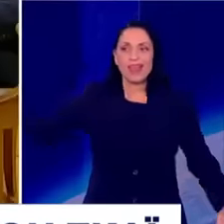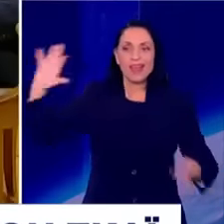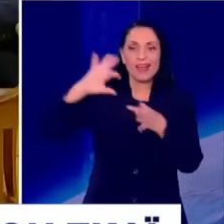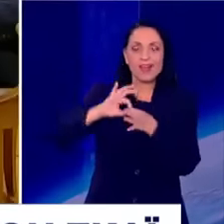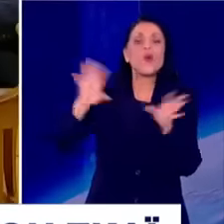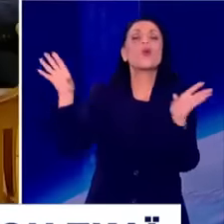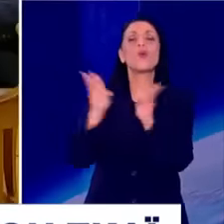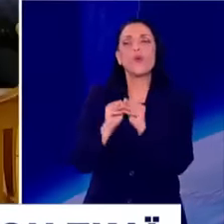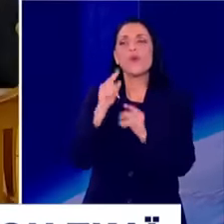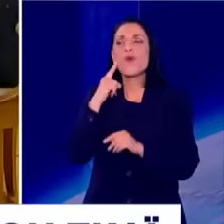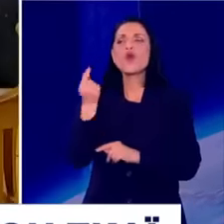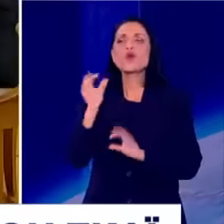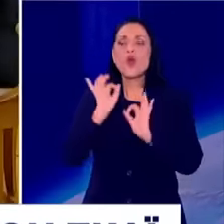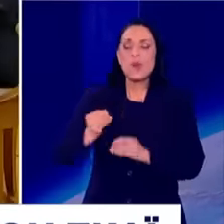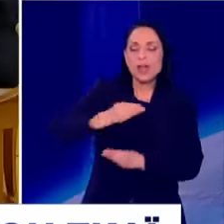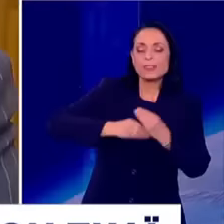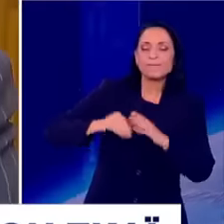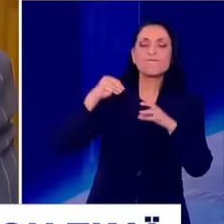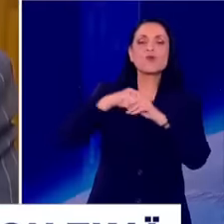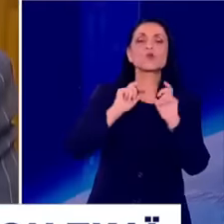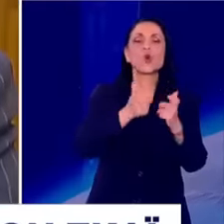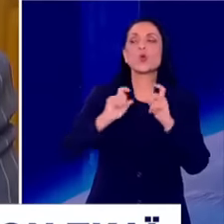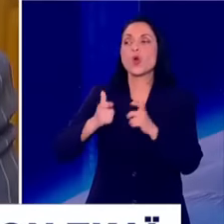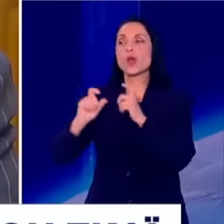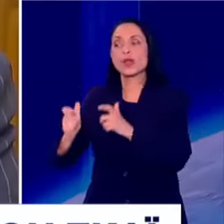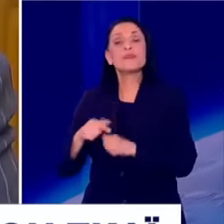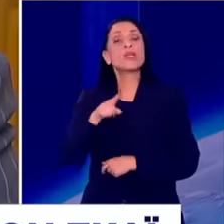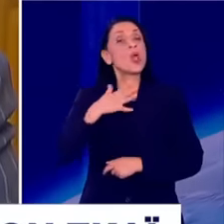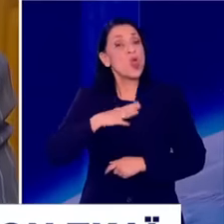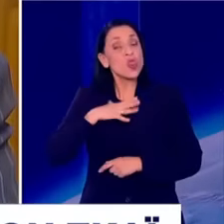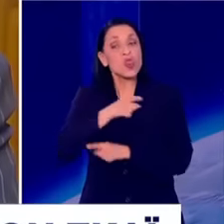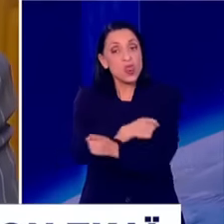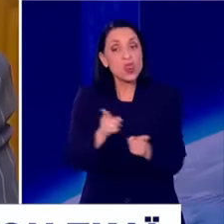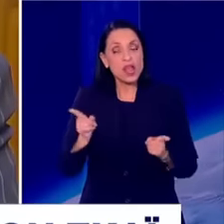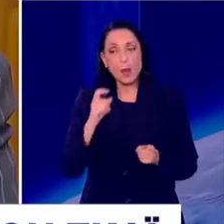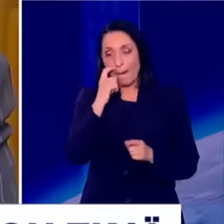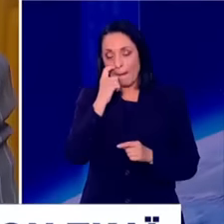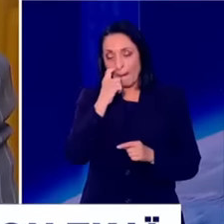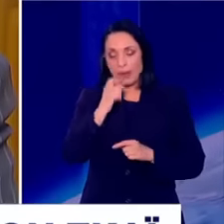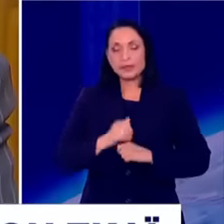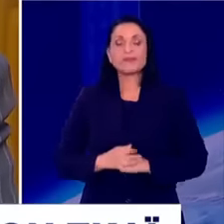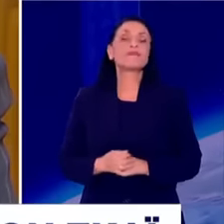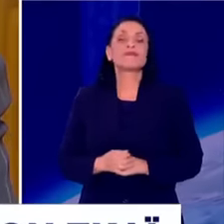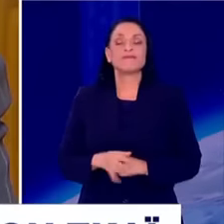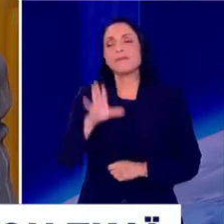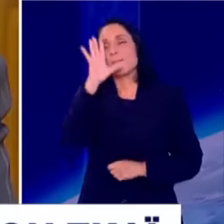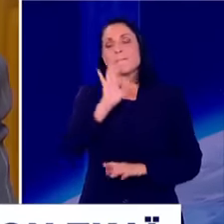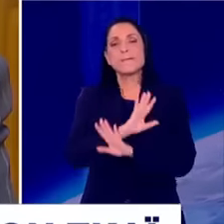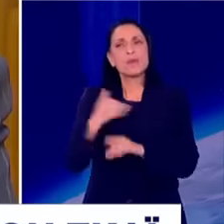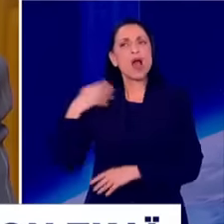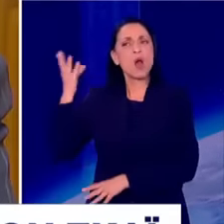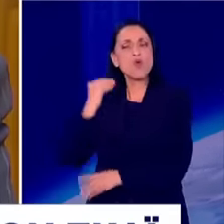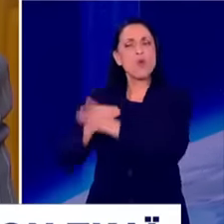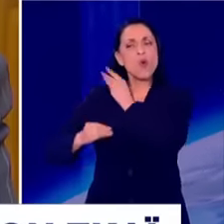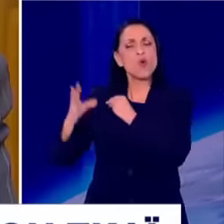τα οικονομικά του κάθε νοικοκυριού. Και γι' αυτό οι ευρωεκλογές έχουν ξεχωριστή σημασία. Να βάλετε στην αγορά, σας το ξαναρωτάω, γιατί είναι πραγματικά κάτι που το ακούμε